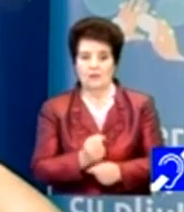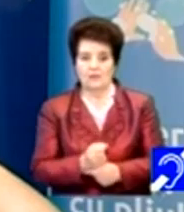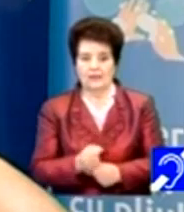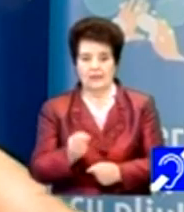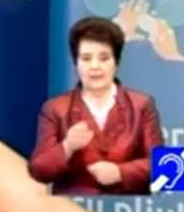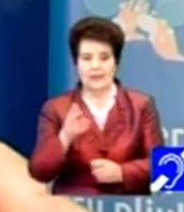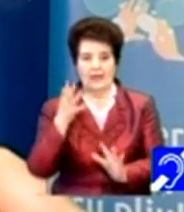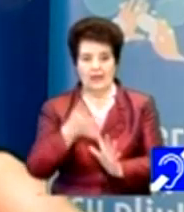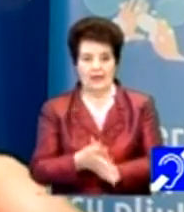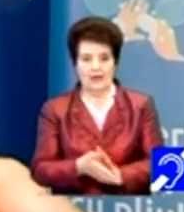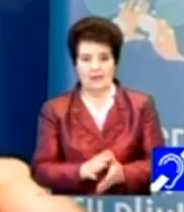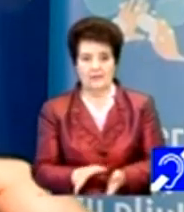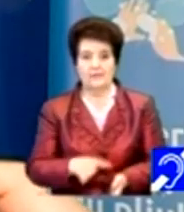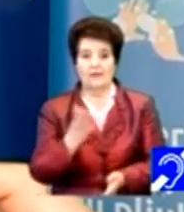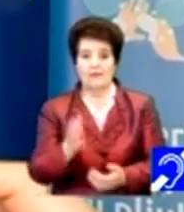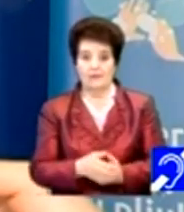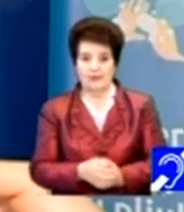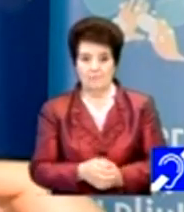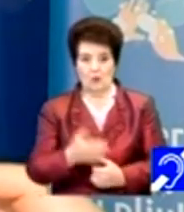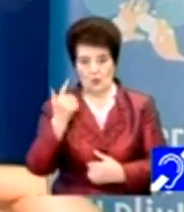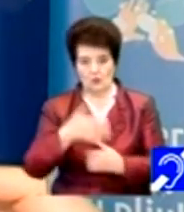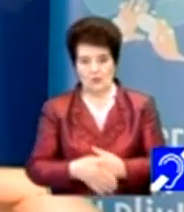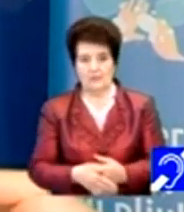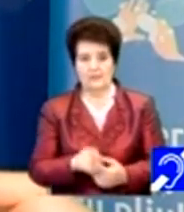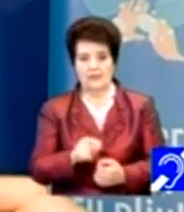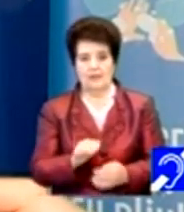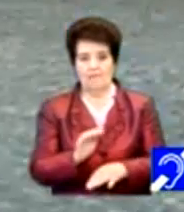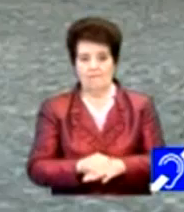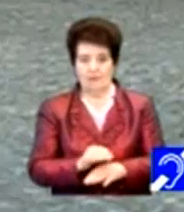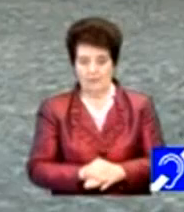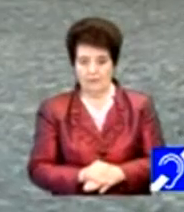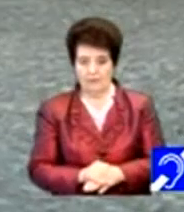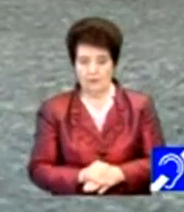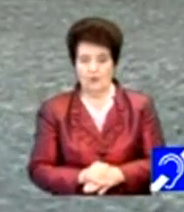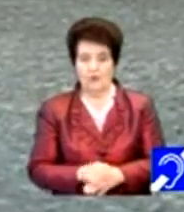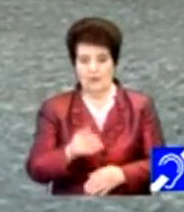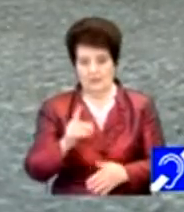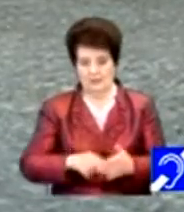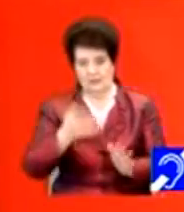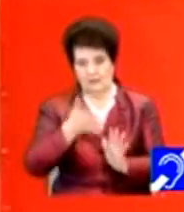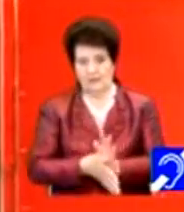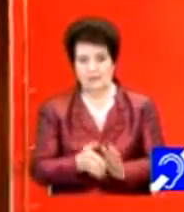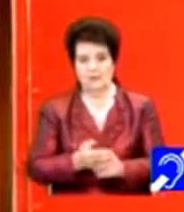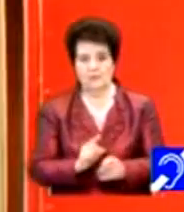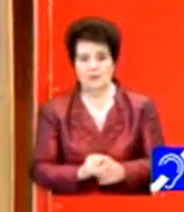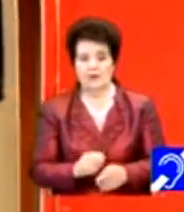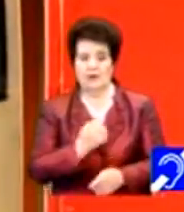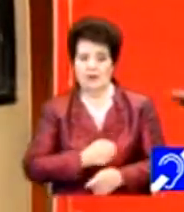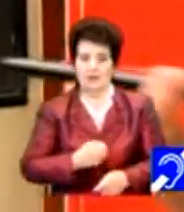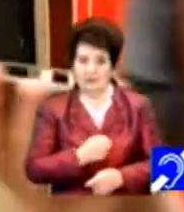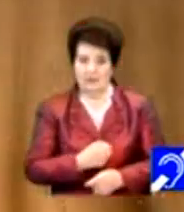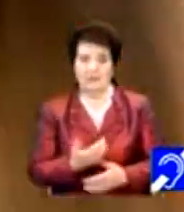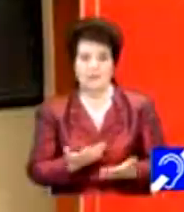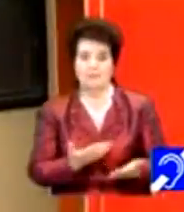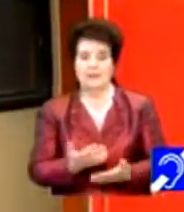raze solare, trebuie să fim conștienți de faptul că aici se mai agregează o serie de factori. Depinde